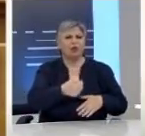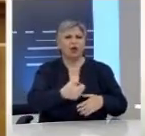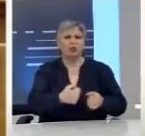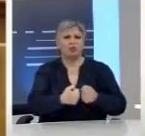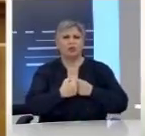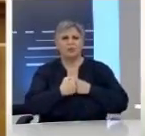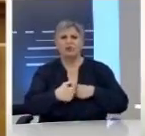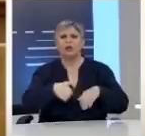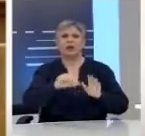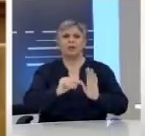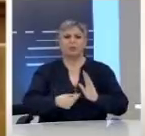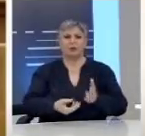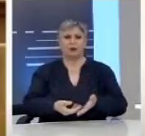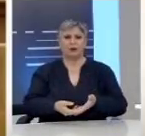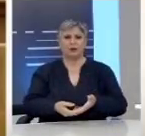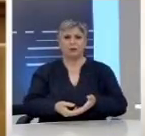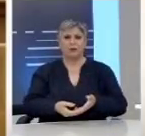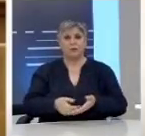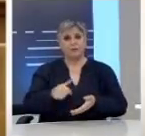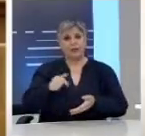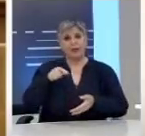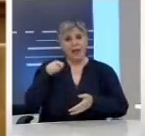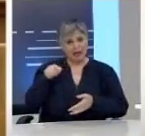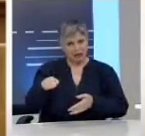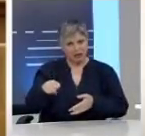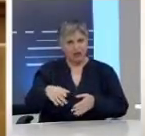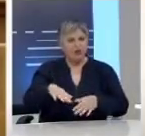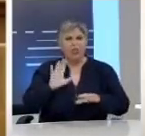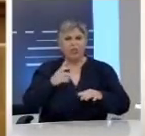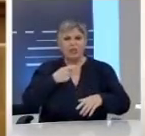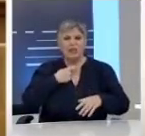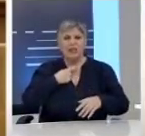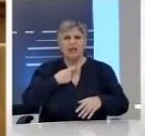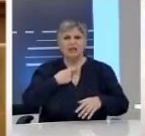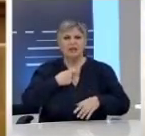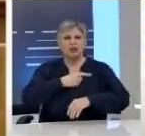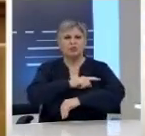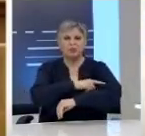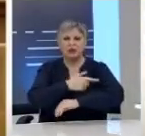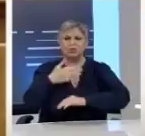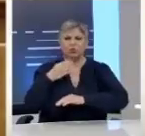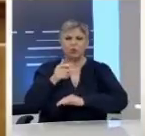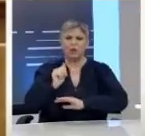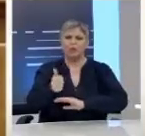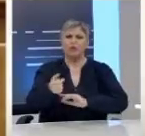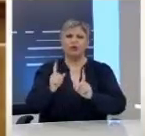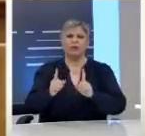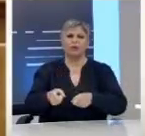δεν χρειάζεται το θέλετε και εκεί που το δίνει το νομοσχέδιο λέτε δεν μας χρειάζεται, δεν θα το